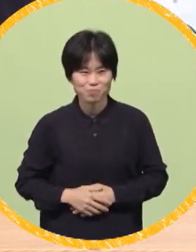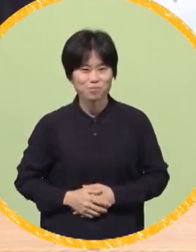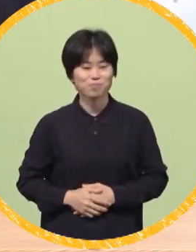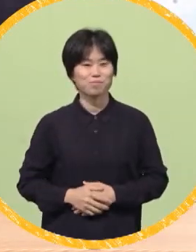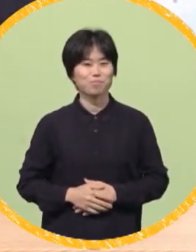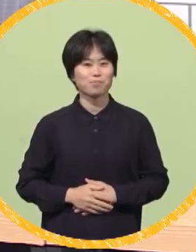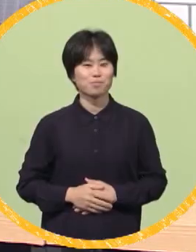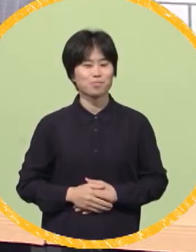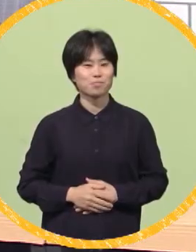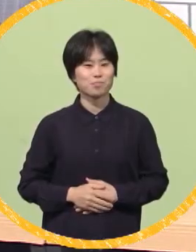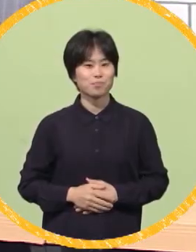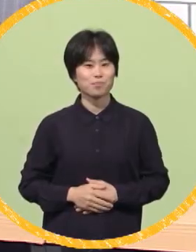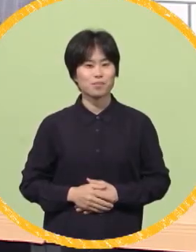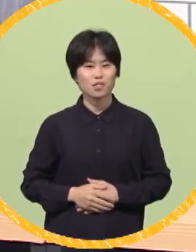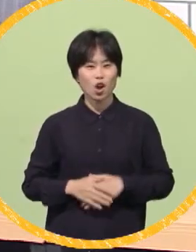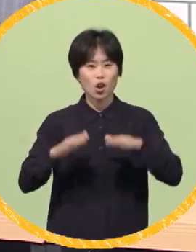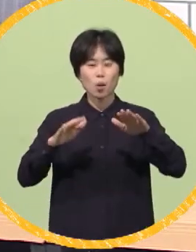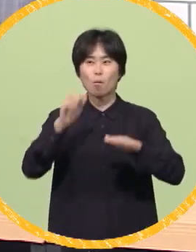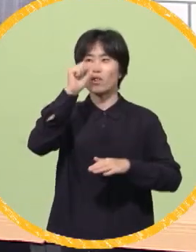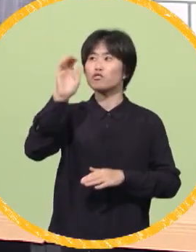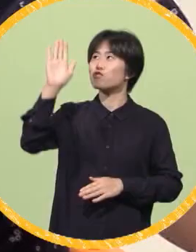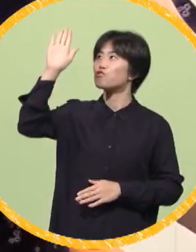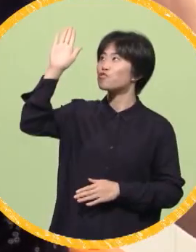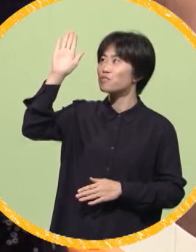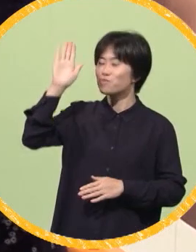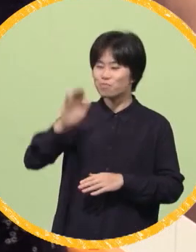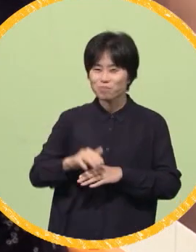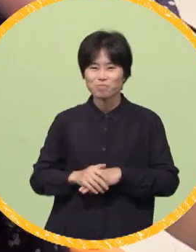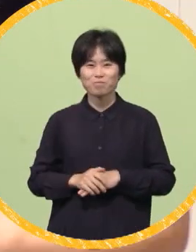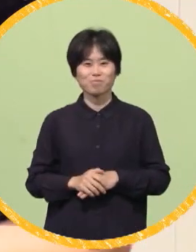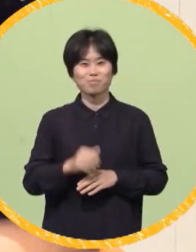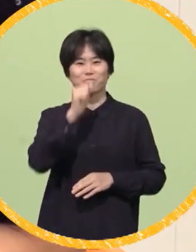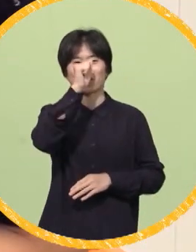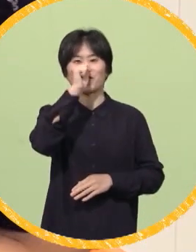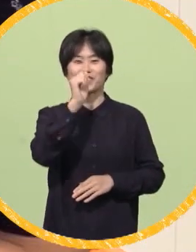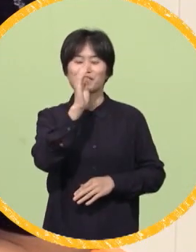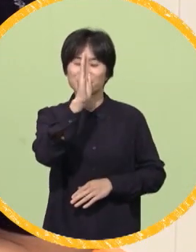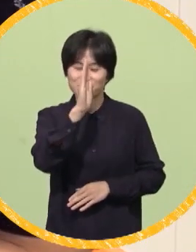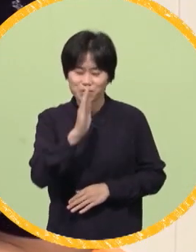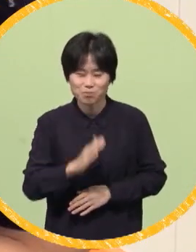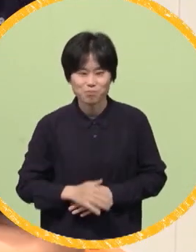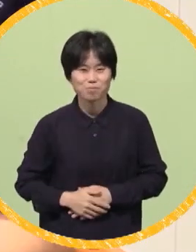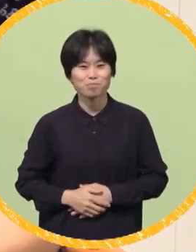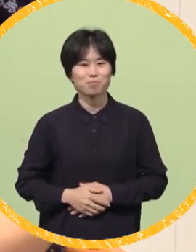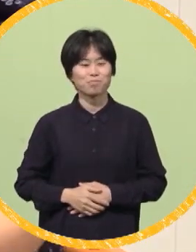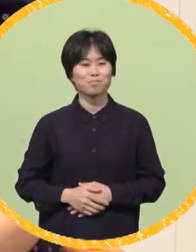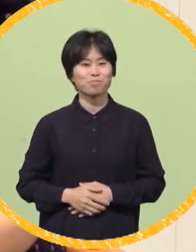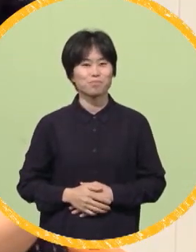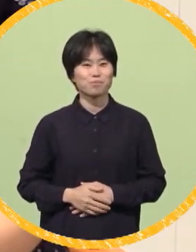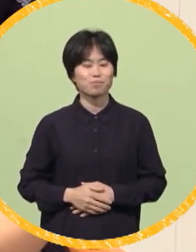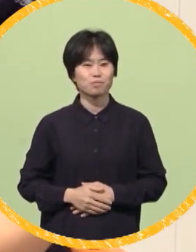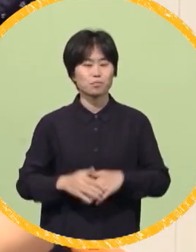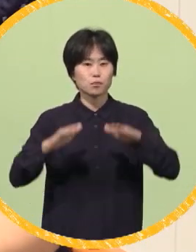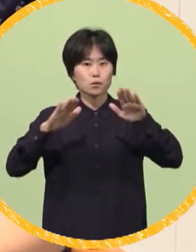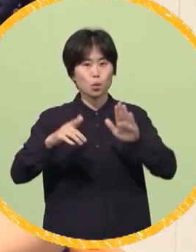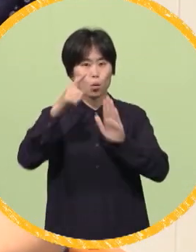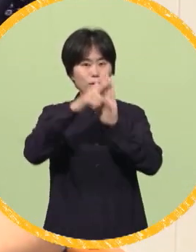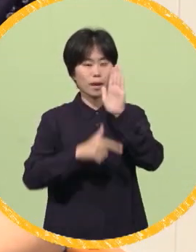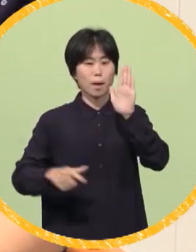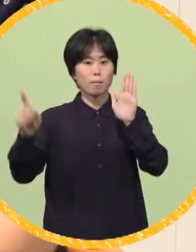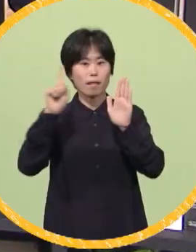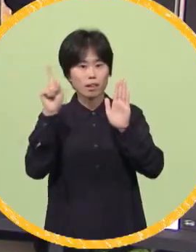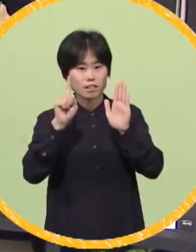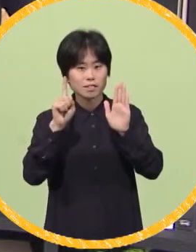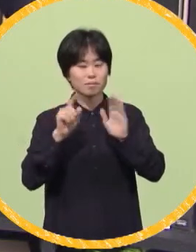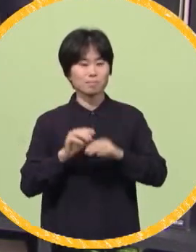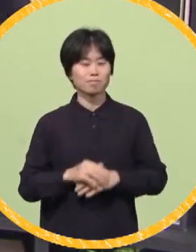はい、そしてルイルイ今日もよろしくお願いします。 はいはい、よろしくお願いします。さあ今日のテーマなん